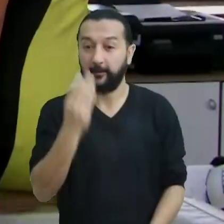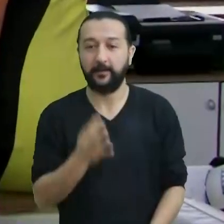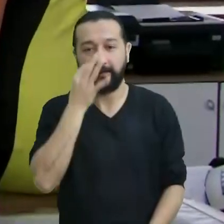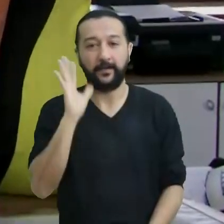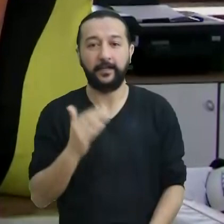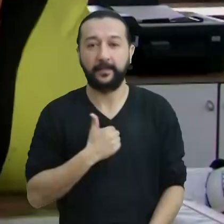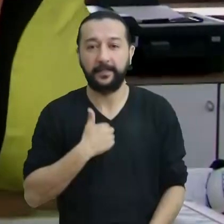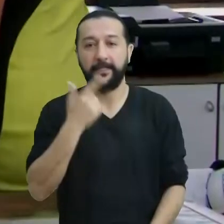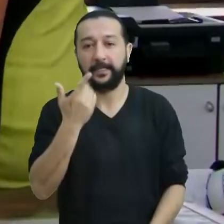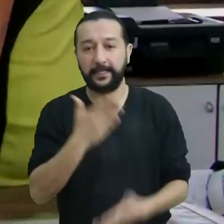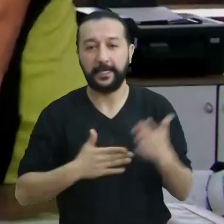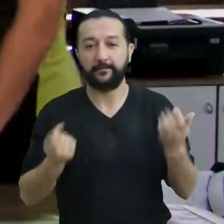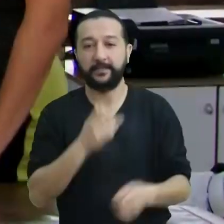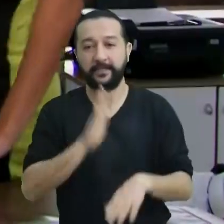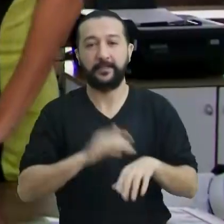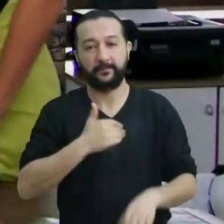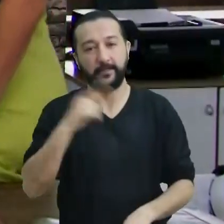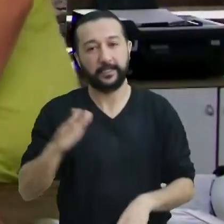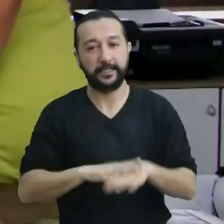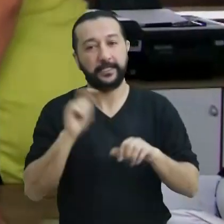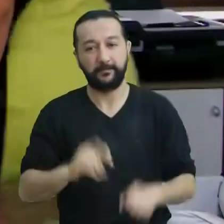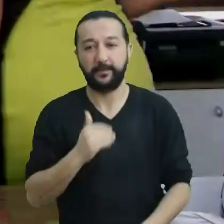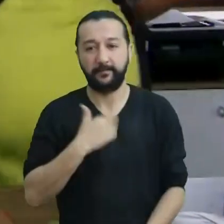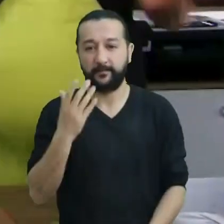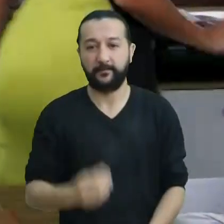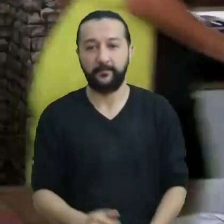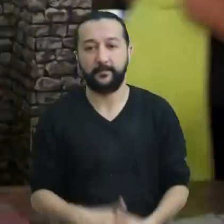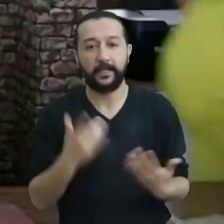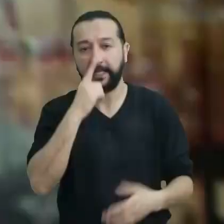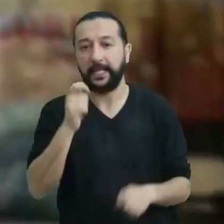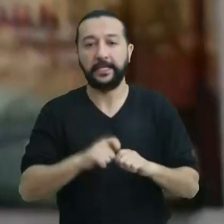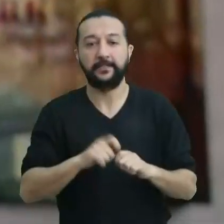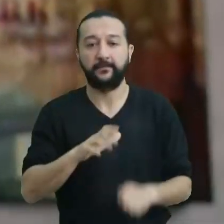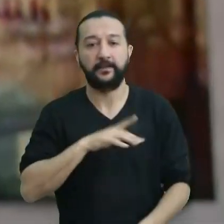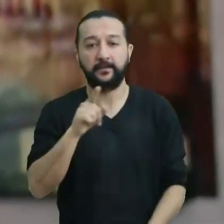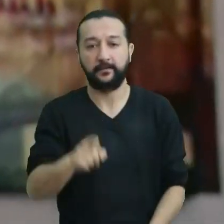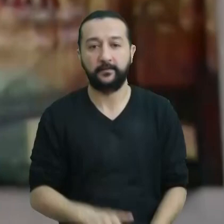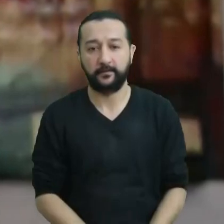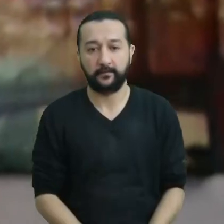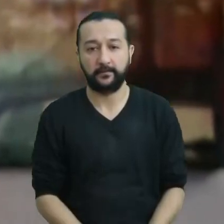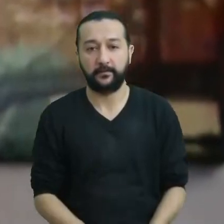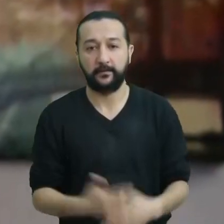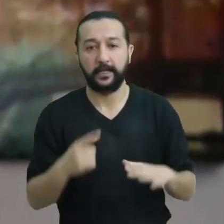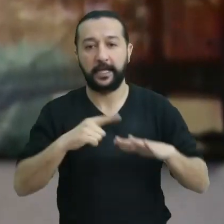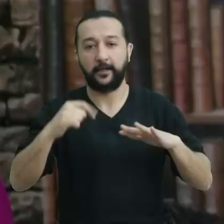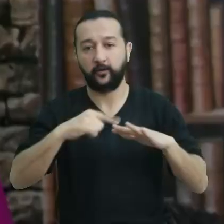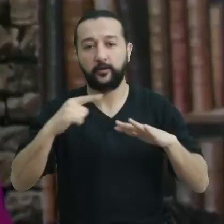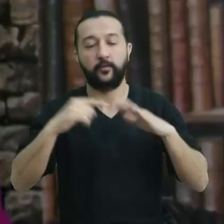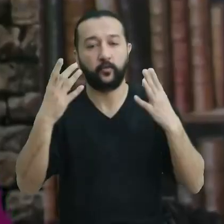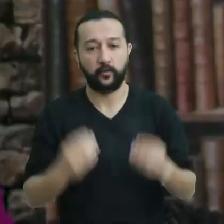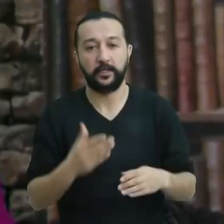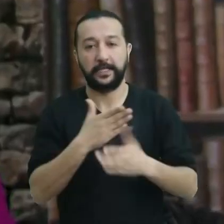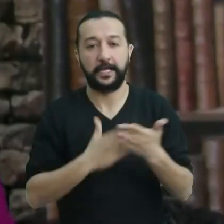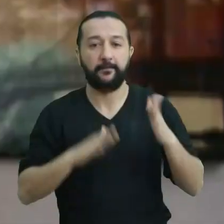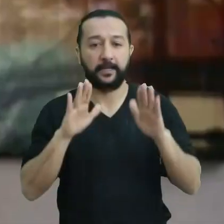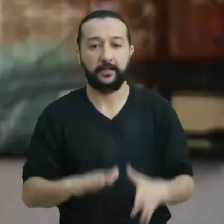oldu işte. Yarım kalan işlerim vardı, ben de onları halledeyim. Ne işin vardı? Ellerime oje sürüyordum,